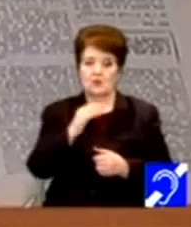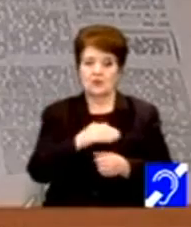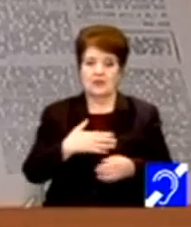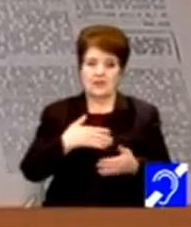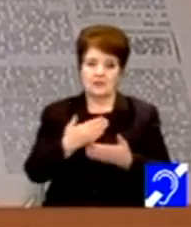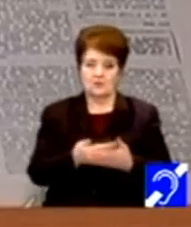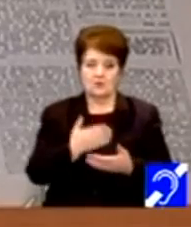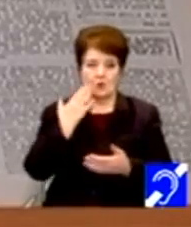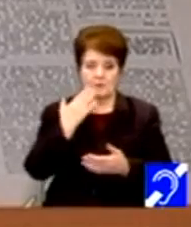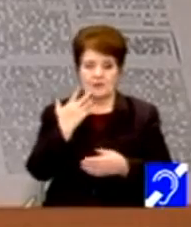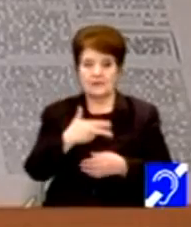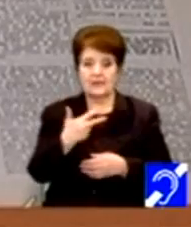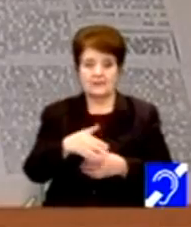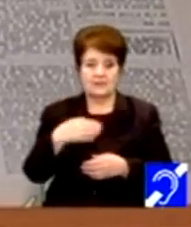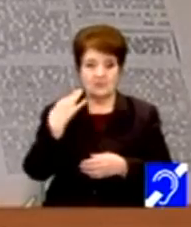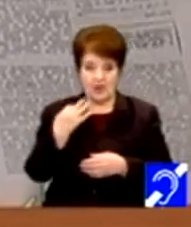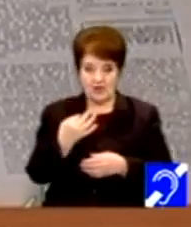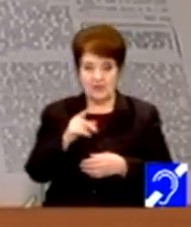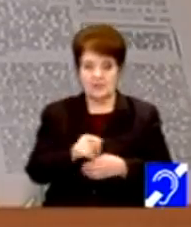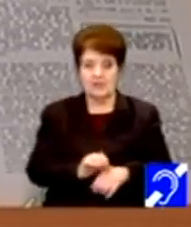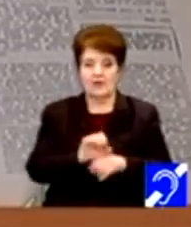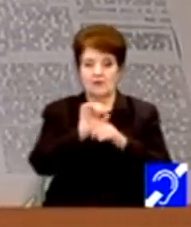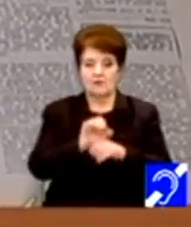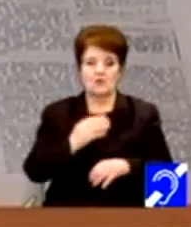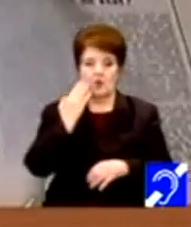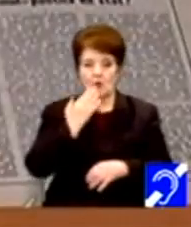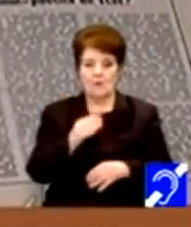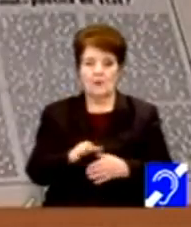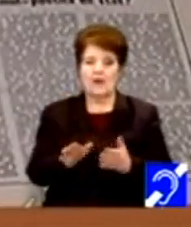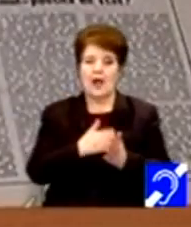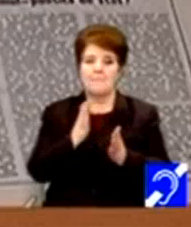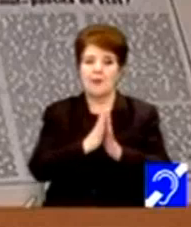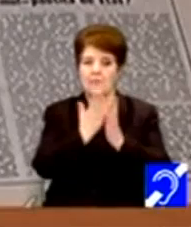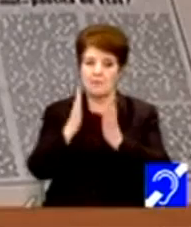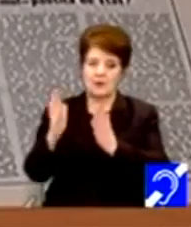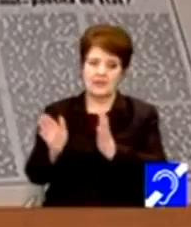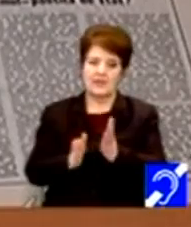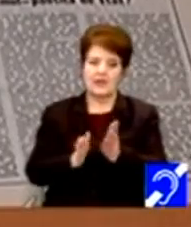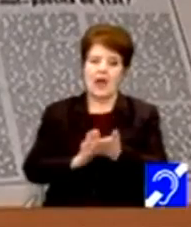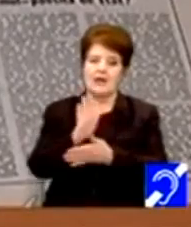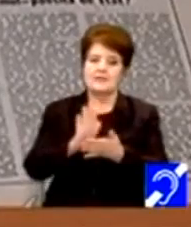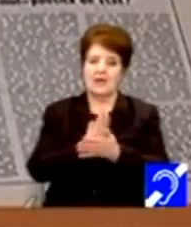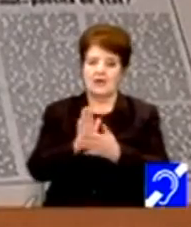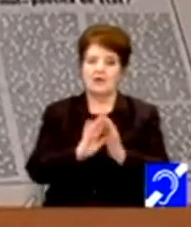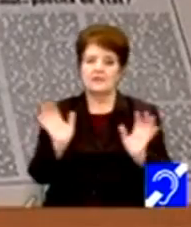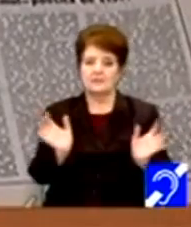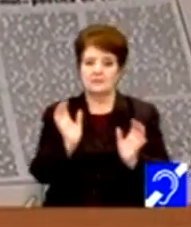românilor. La 30 de ani de la Revoluția Română, în Biblioteca Națională se păstrează și acum ziarele editate în acea perioadă.